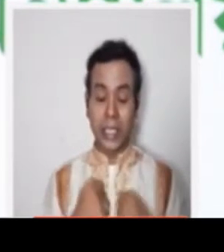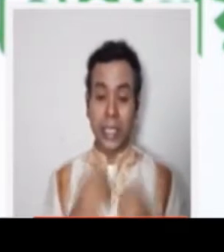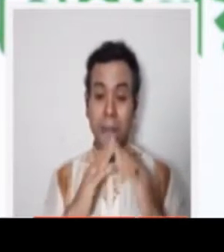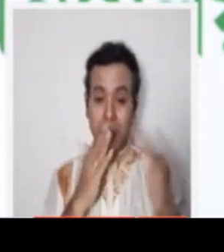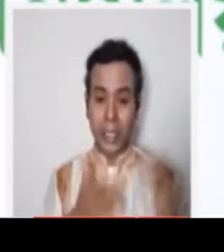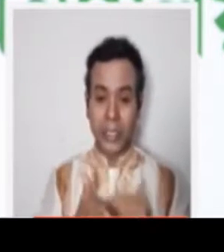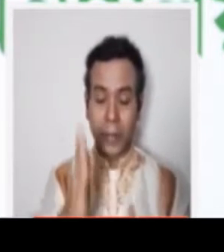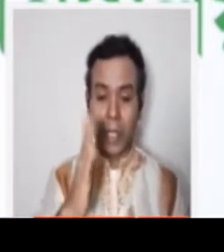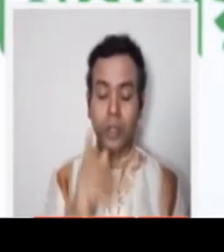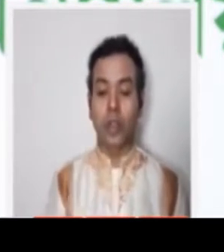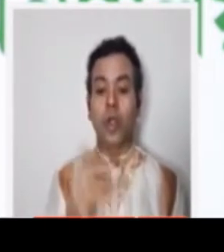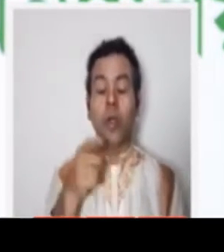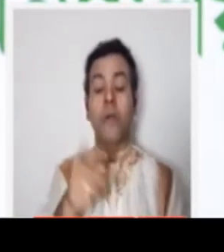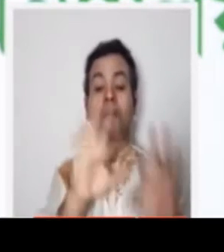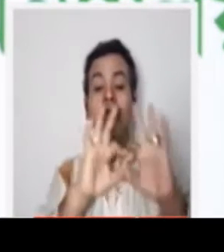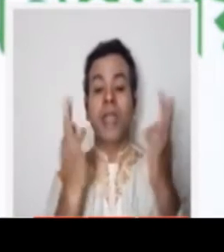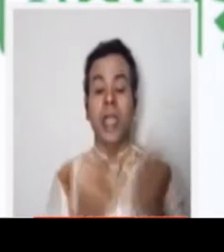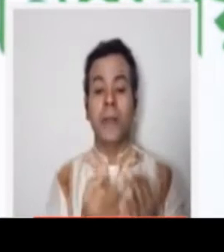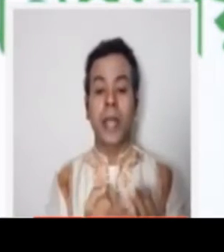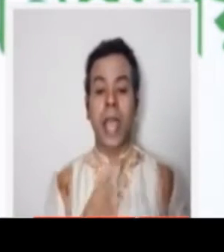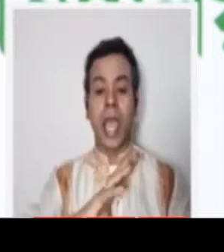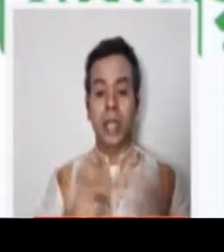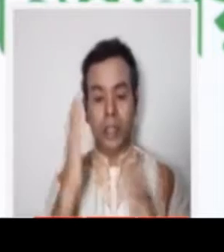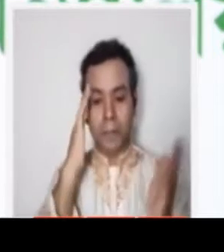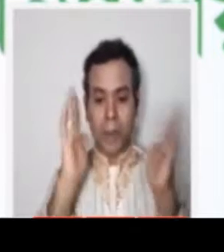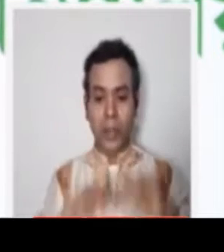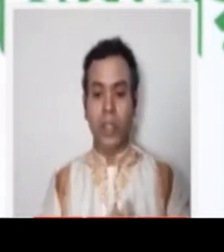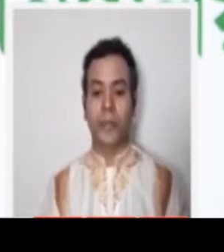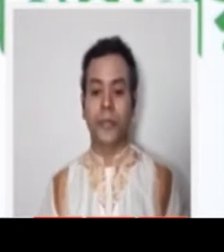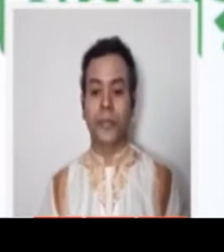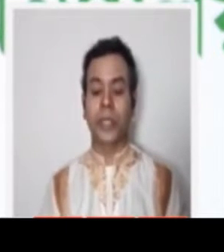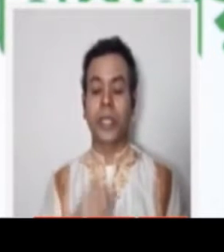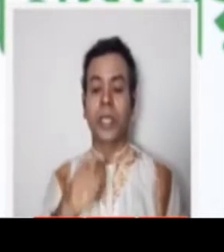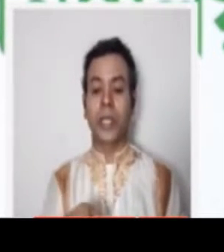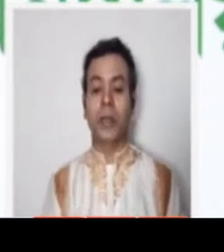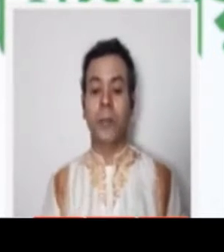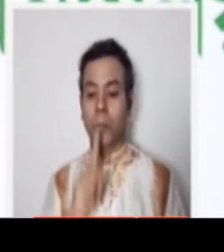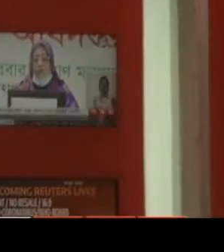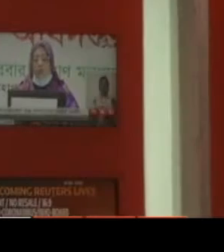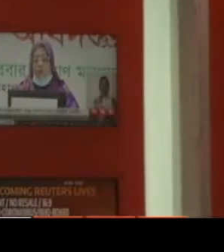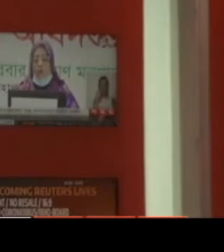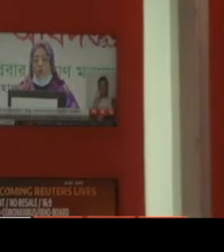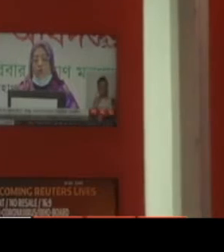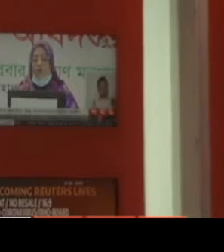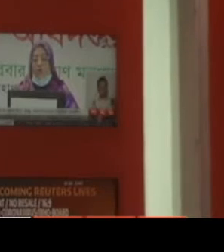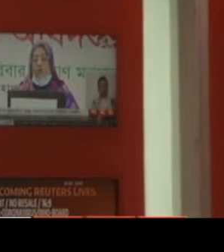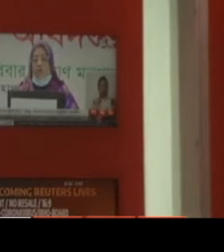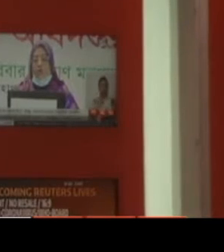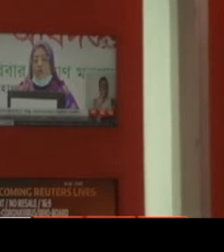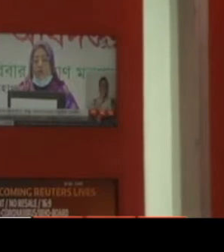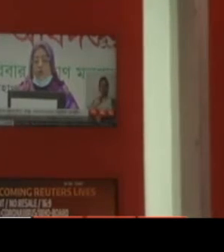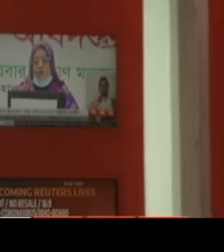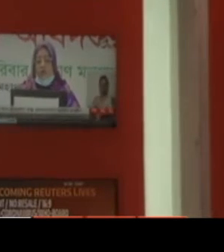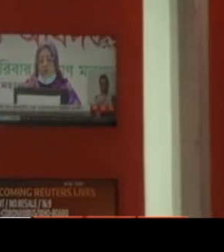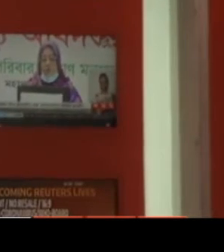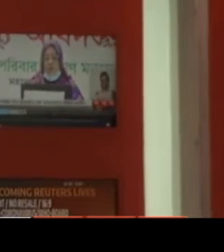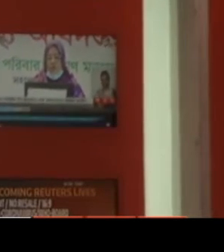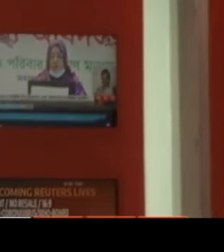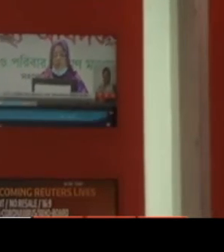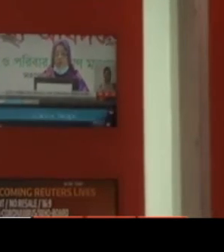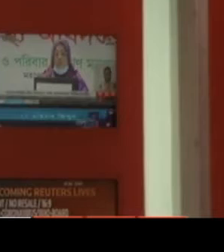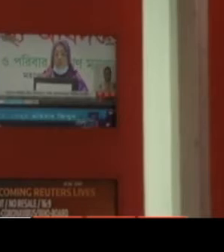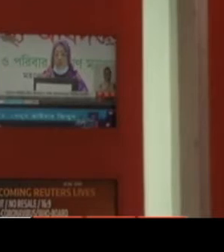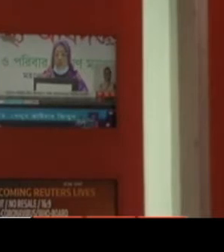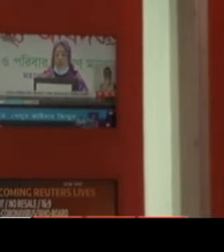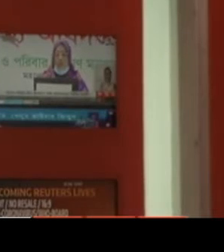আরও 9,993টি নমুনা সংগ্রহ করা হয়। পরীক্ষা করা হয় 9,727টি নমুনা। এ নিয়ে দেশে মোট